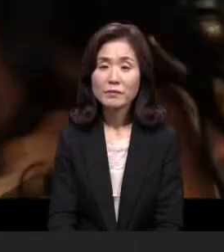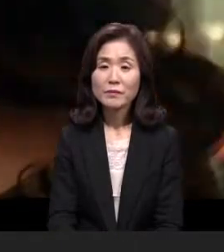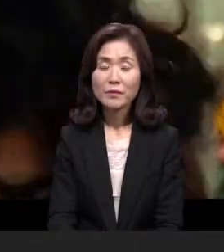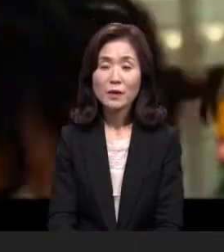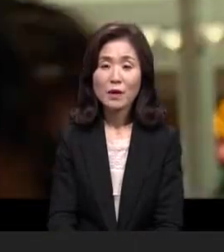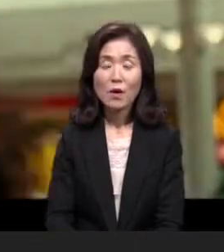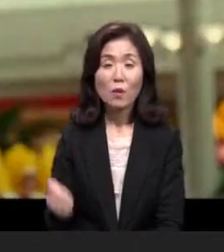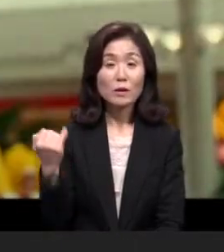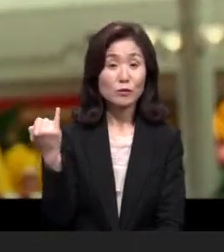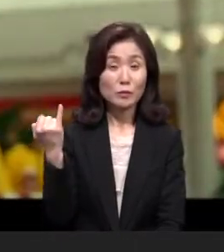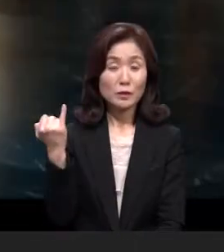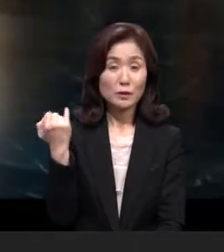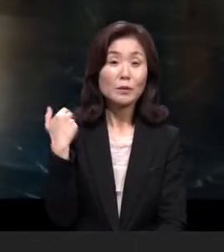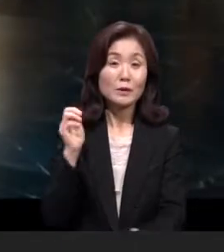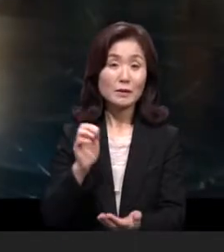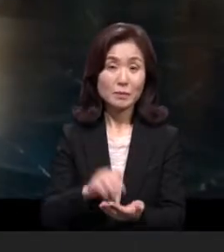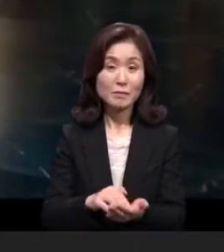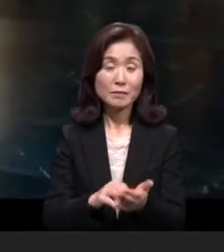원더우먼이 돌아왔습니다.